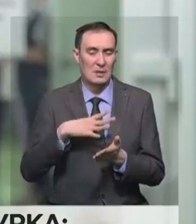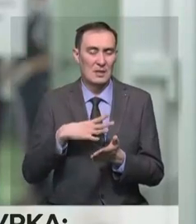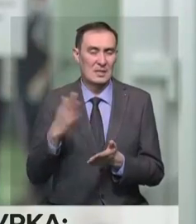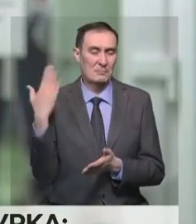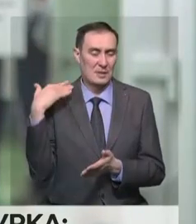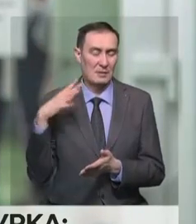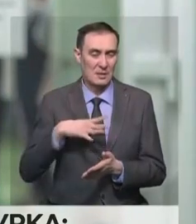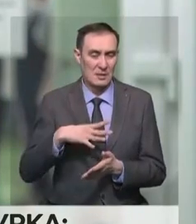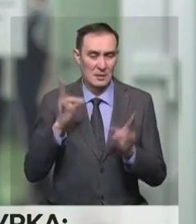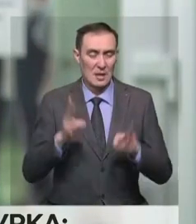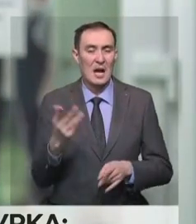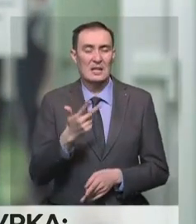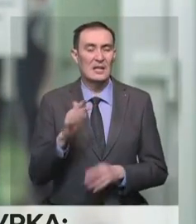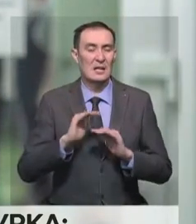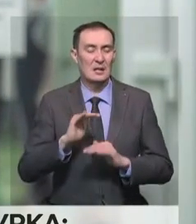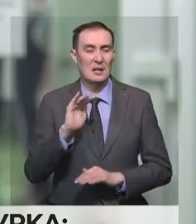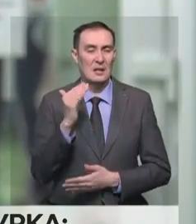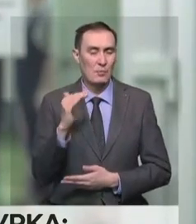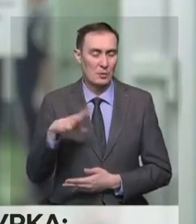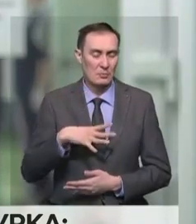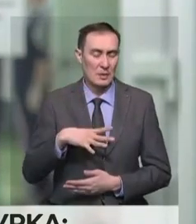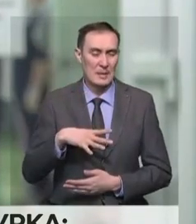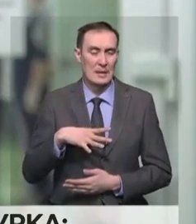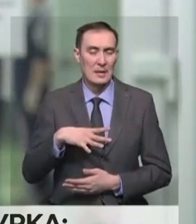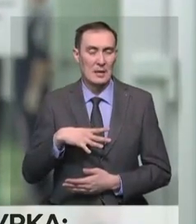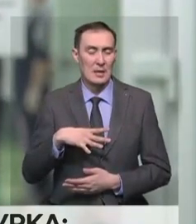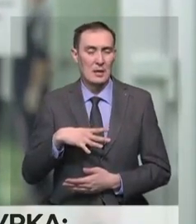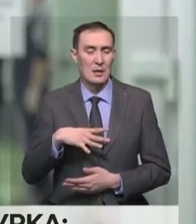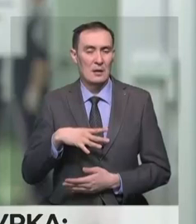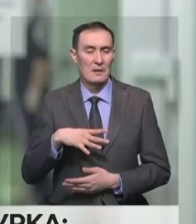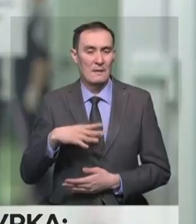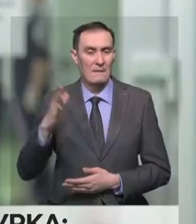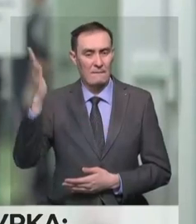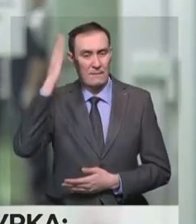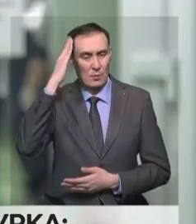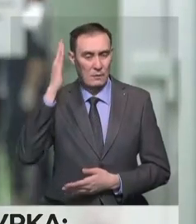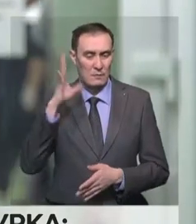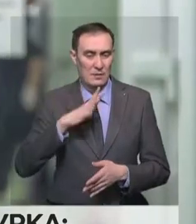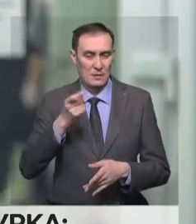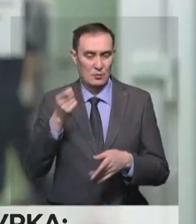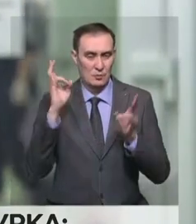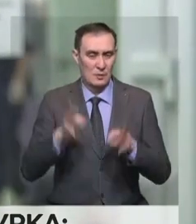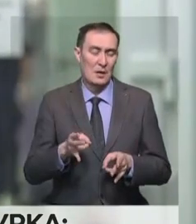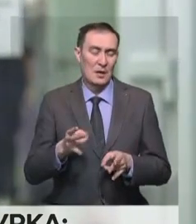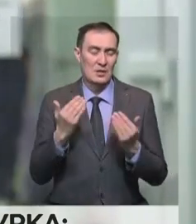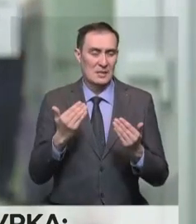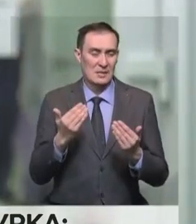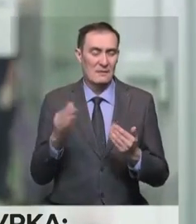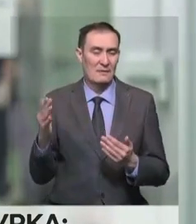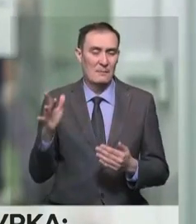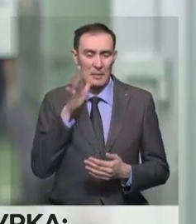спины. У третьего ребенка ушиб мягких тканей волосистой части головы. На данный момент все